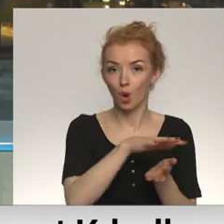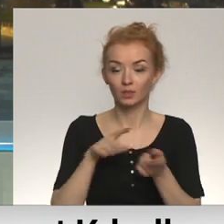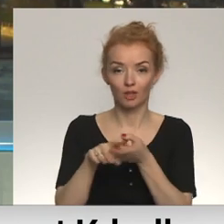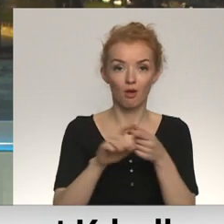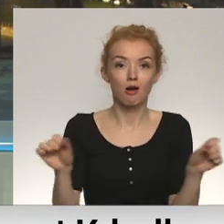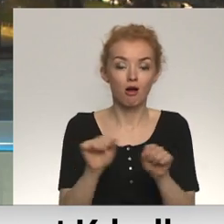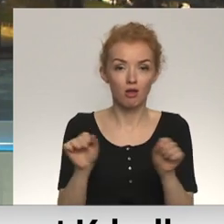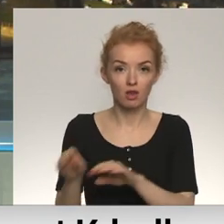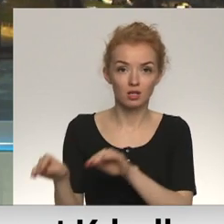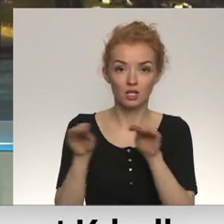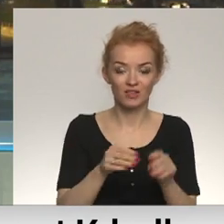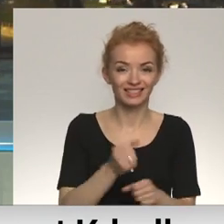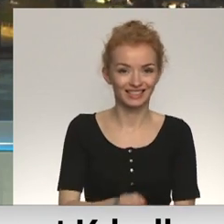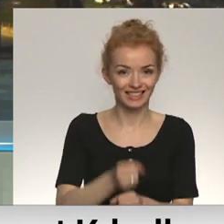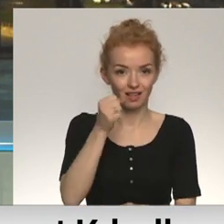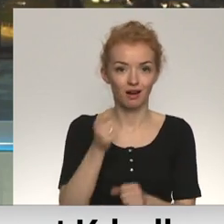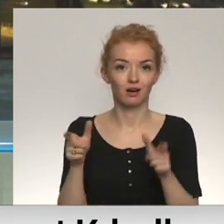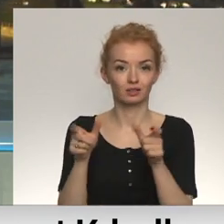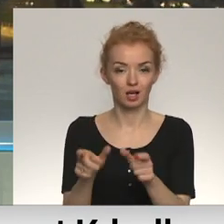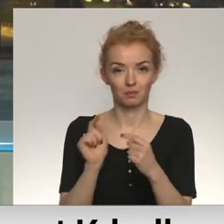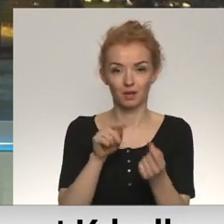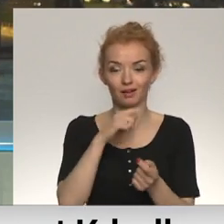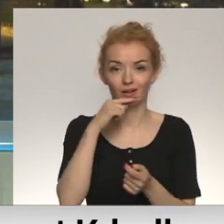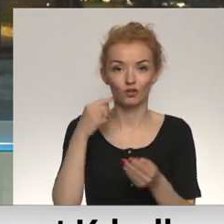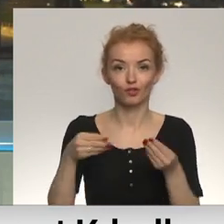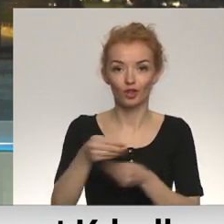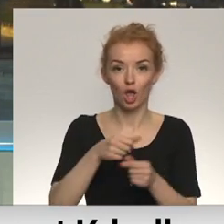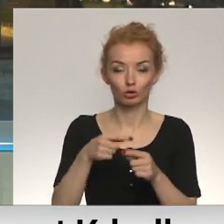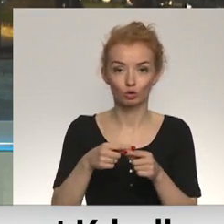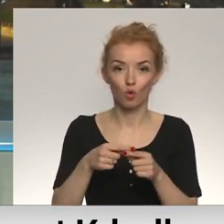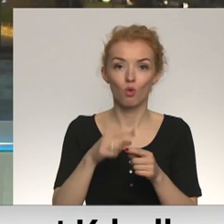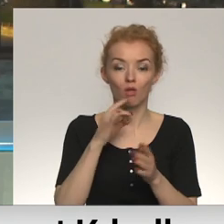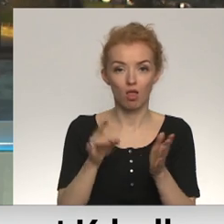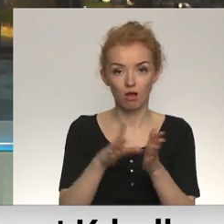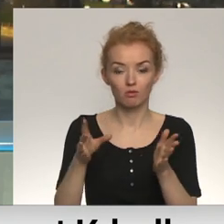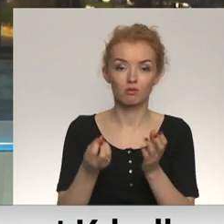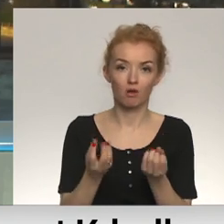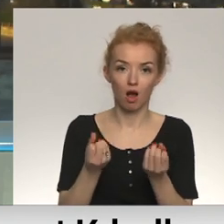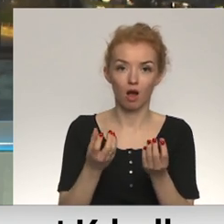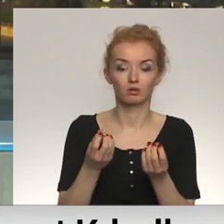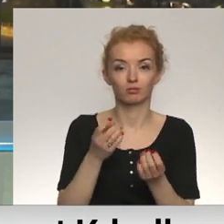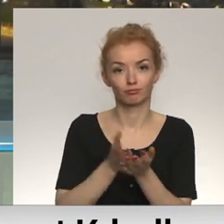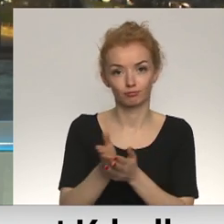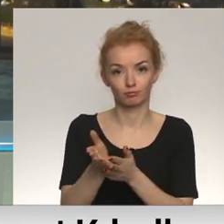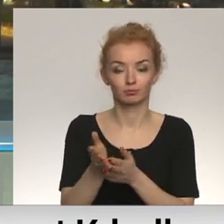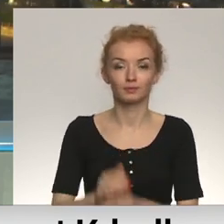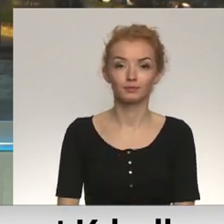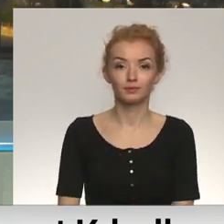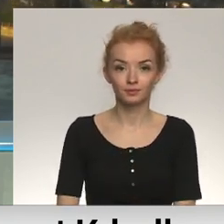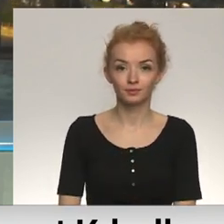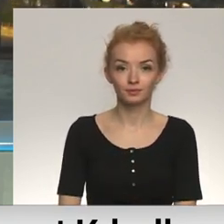pēc iespējas stingrākas sankcijas pret Krievijas finanšu un enerģētikas sektoru. Un plašāk stāst Māris